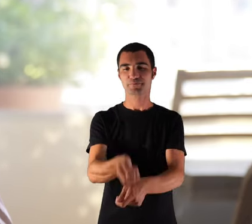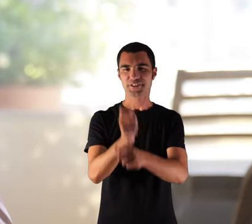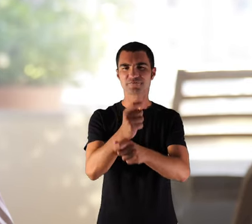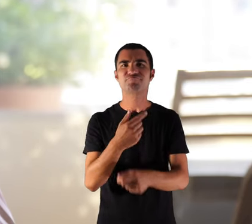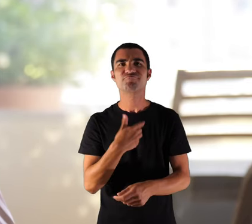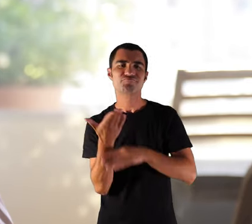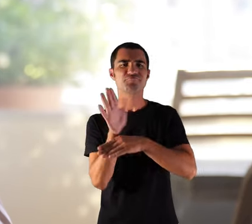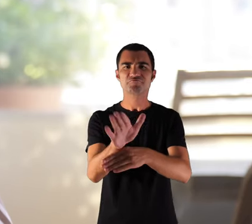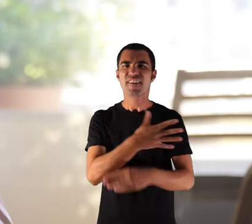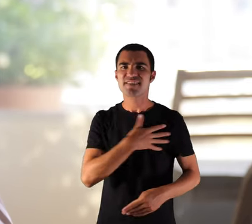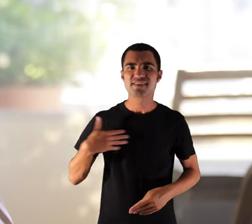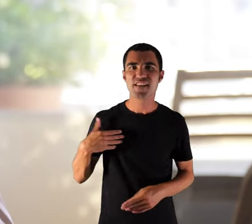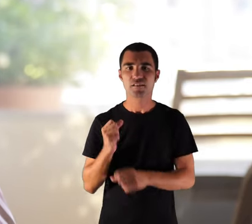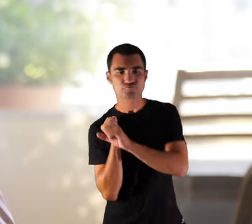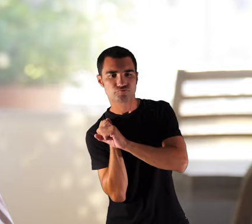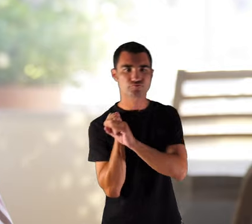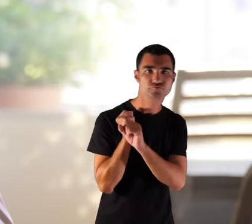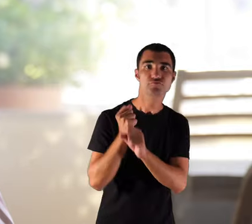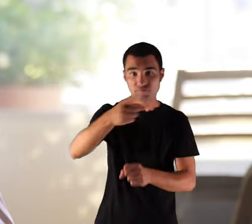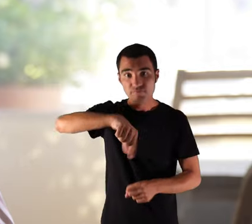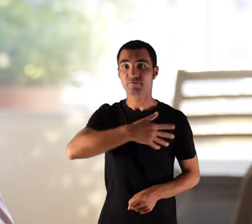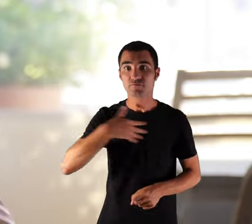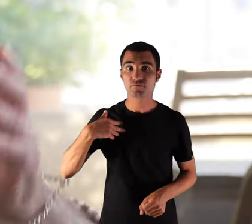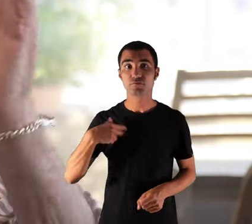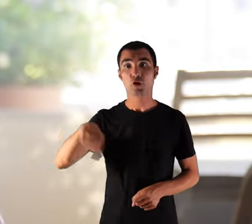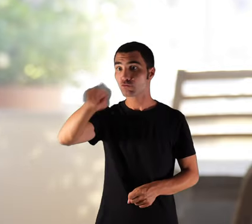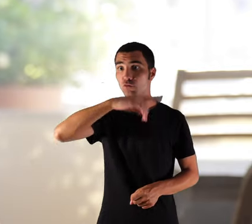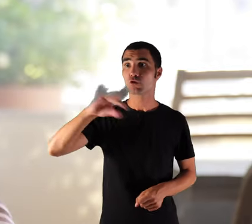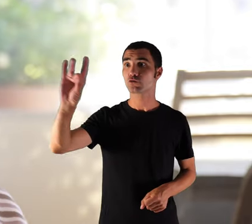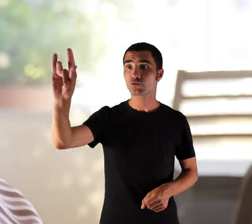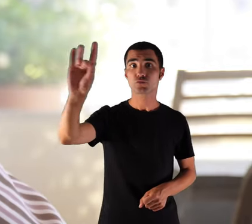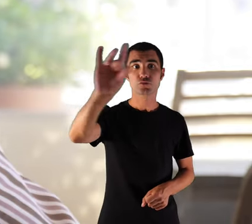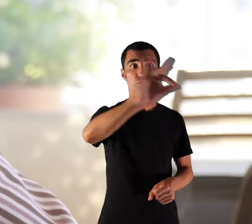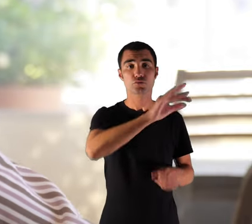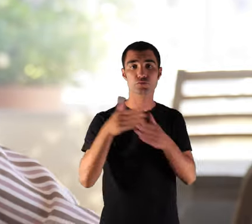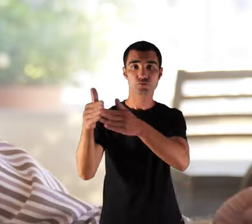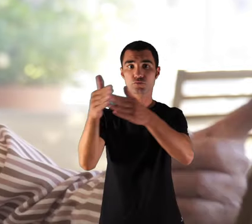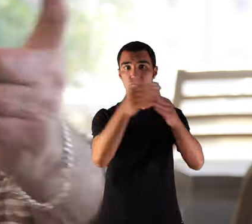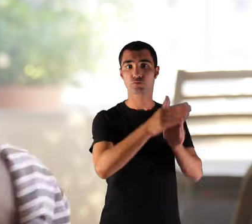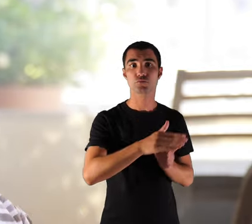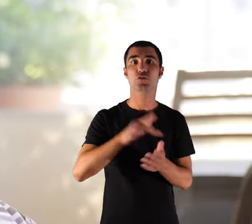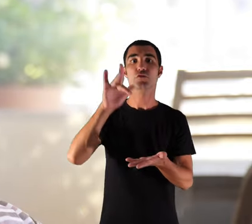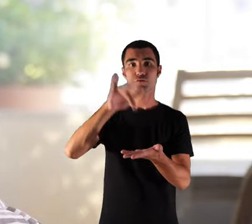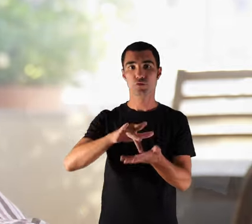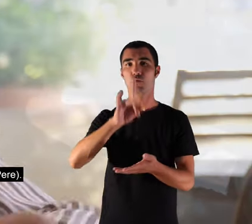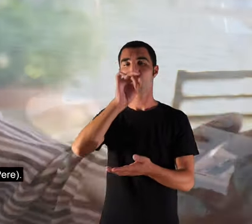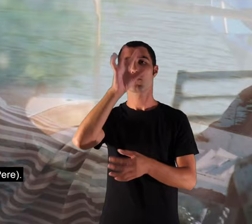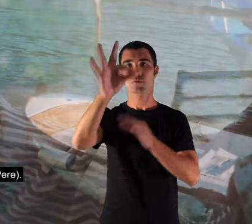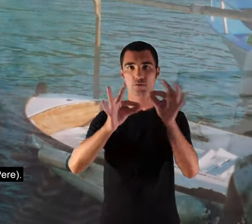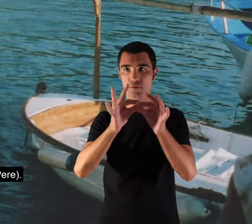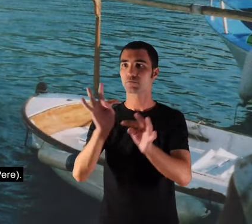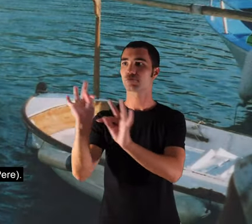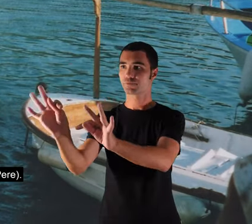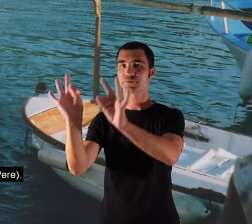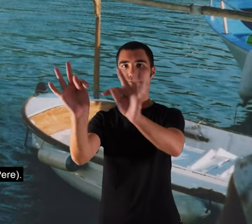la pescia che volevo di San Pietro, in tutte le barche, sì, io lo devo non andare in cada barco, e via